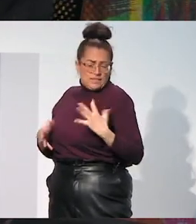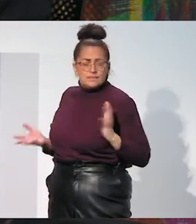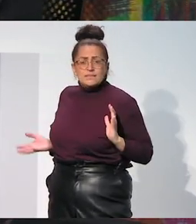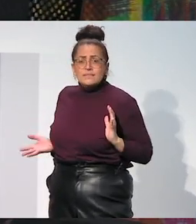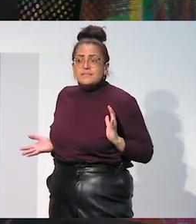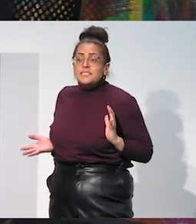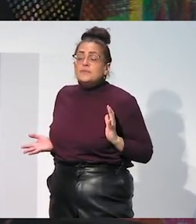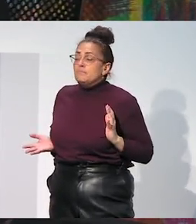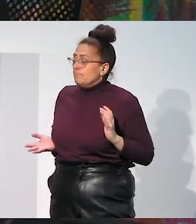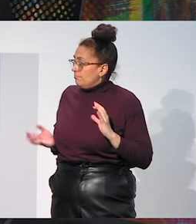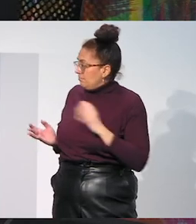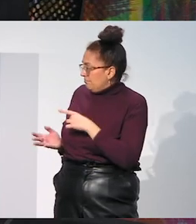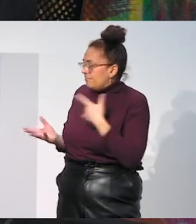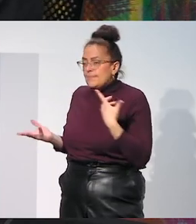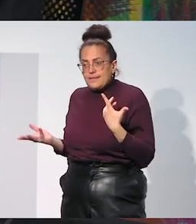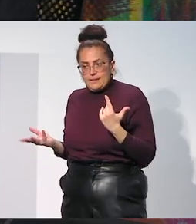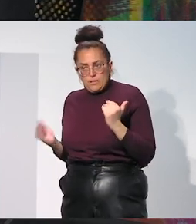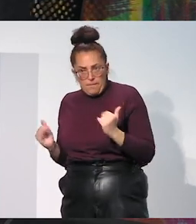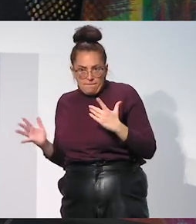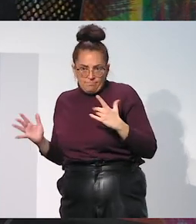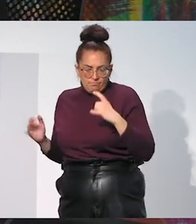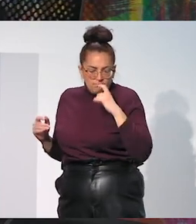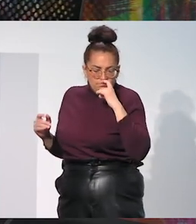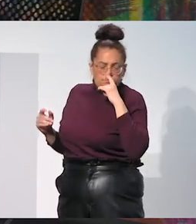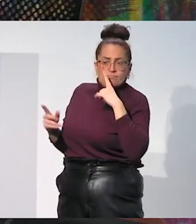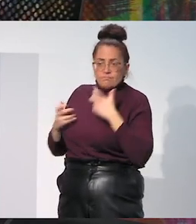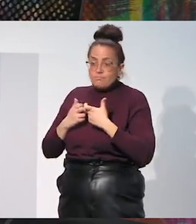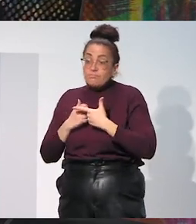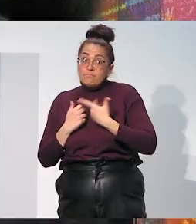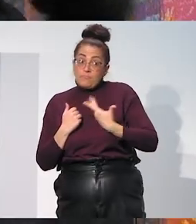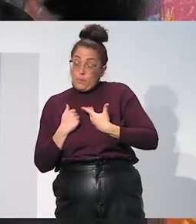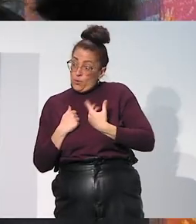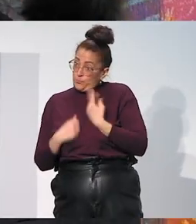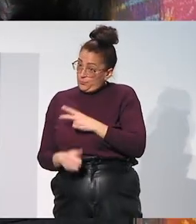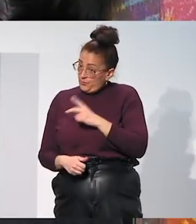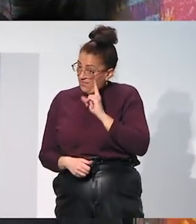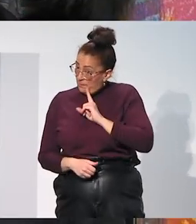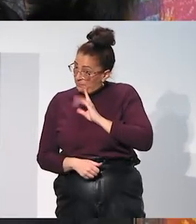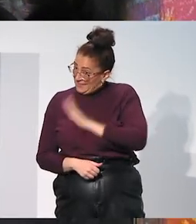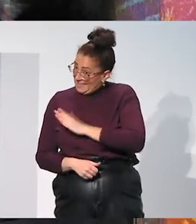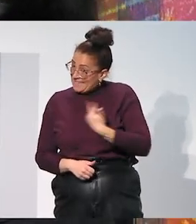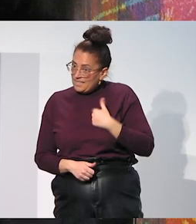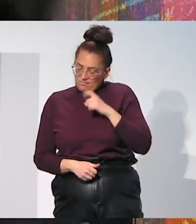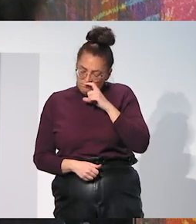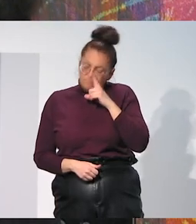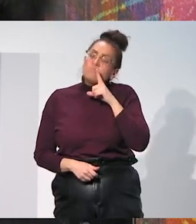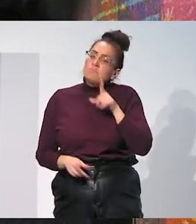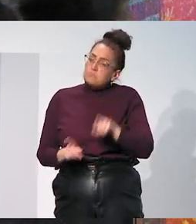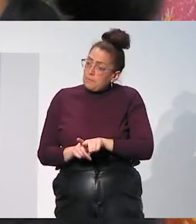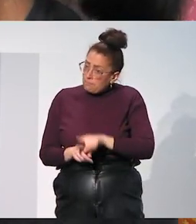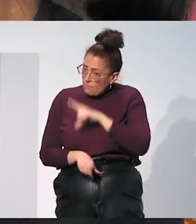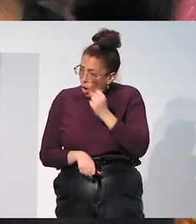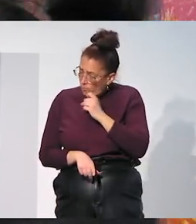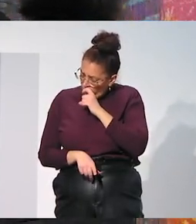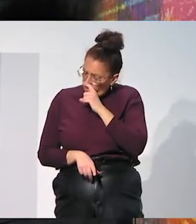tous les côtés, la mère, sa mère, elle est orgueilleuse, elle a de l'orgueil, lui a de l'orgueil. Mmh. Parce